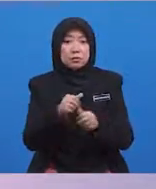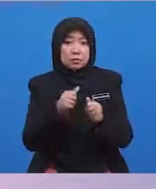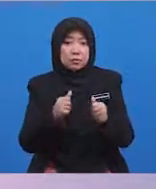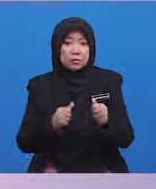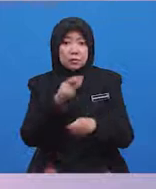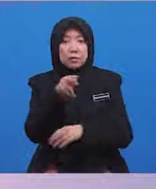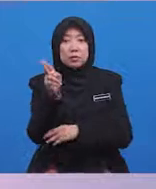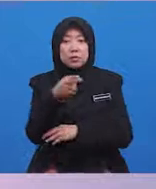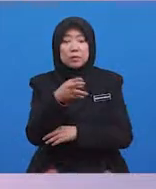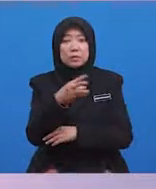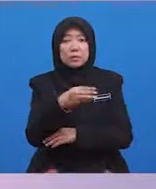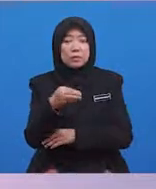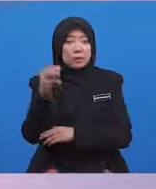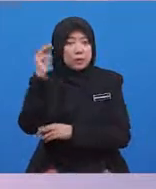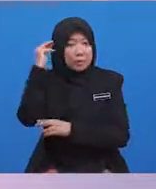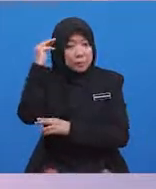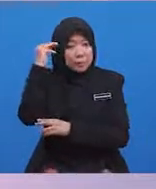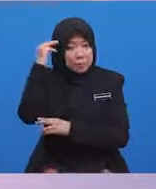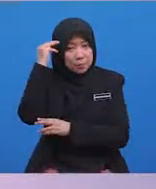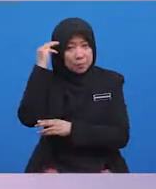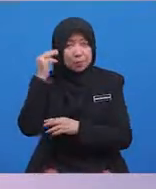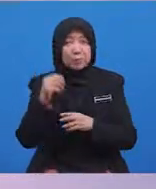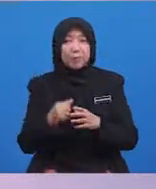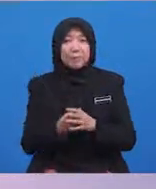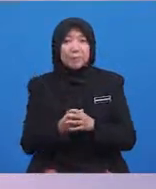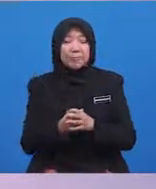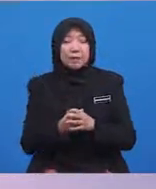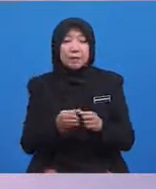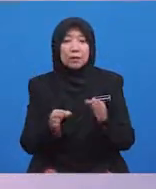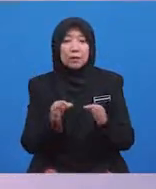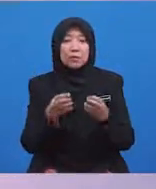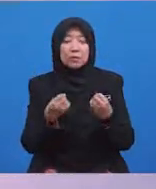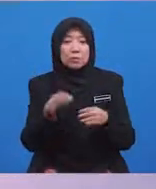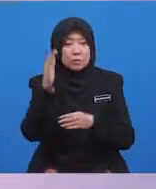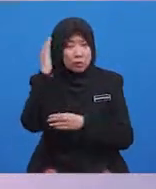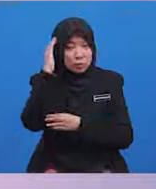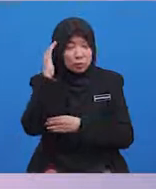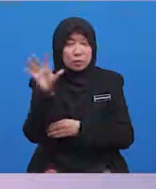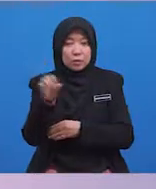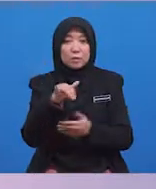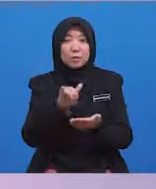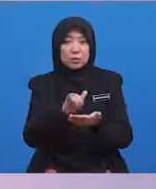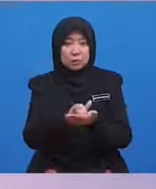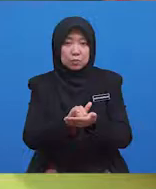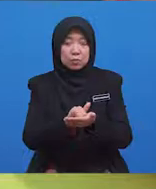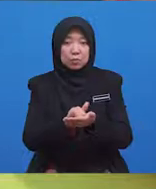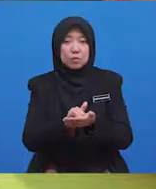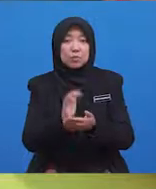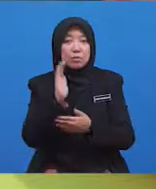dan memabukkan. Jika sudah sedia maklum sesuatu yang diambil itu akan memudaratkan